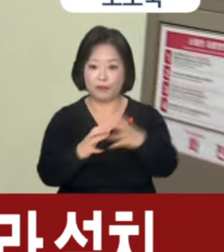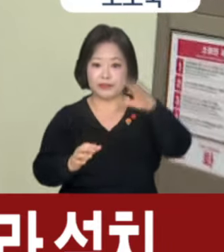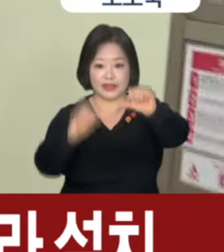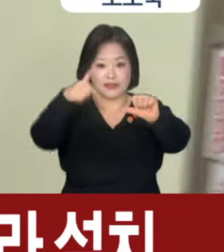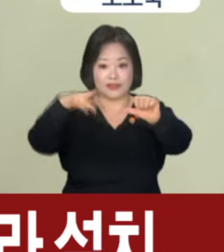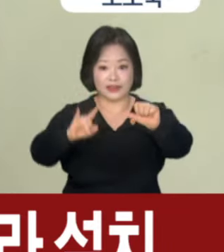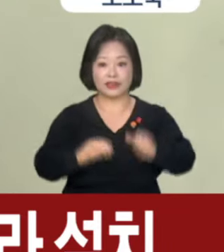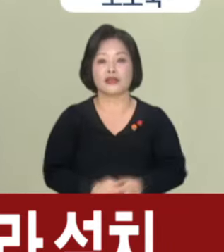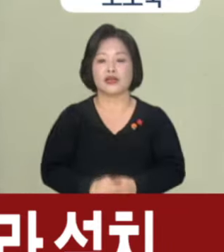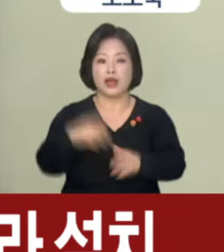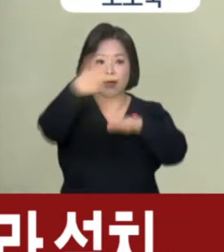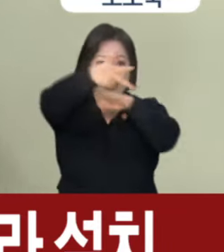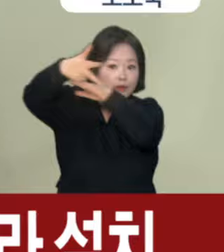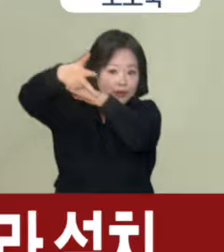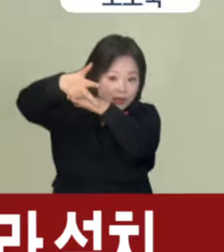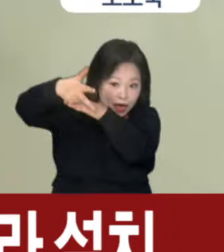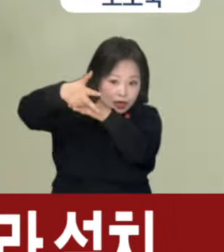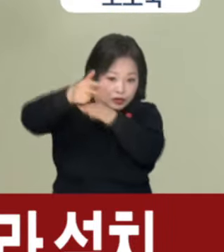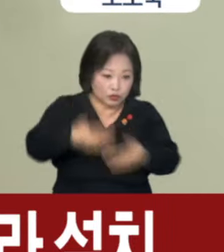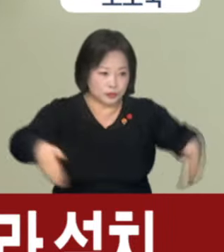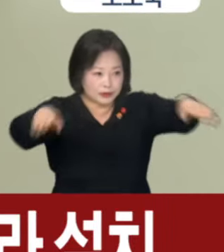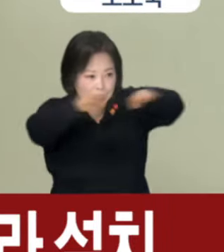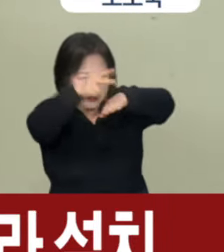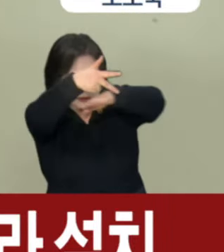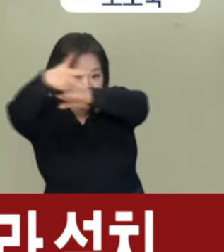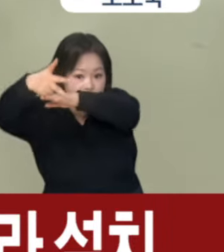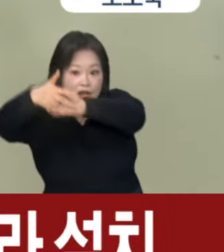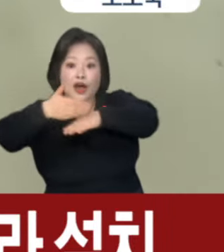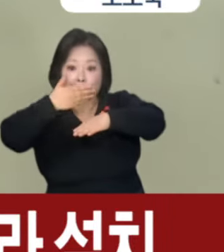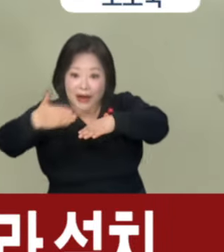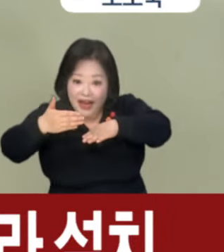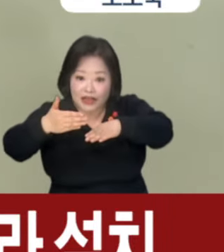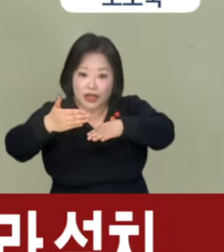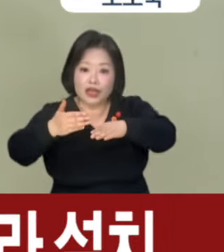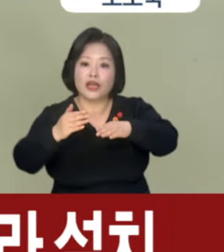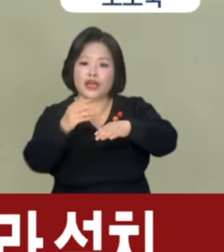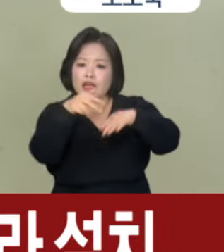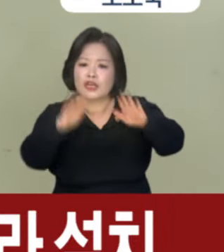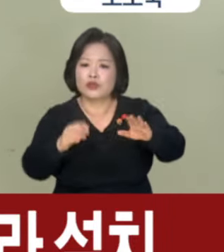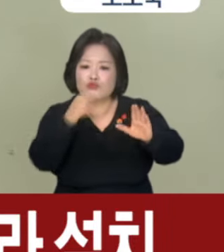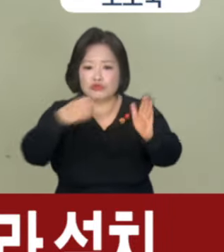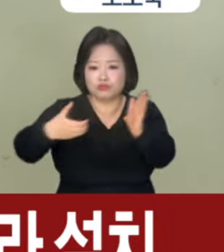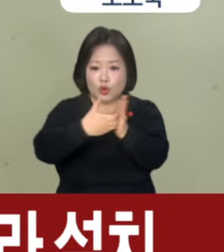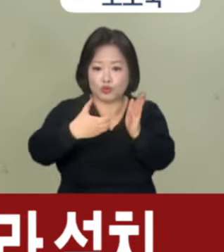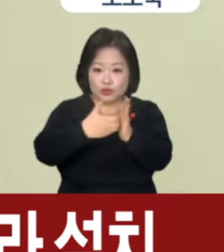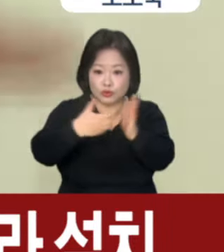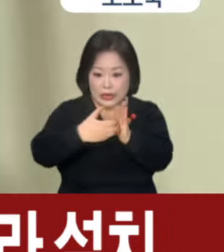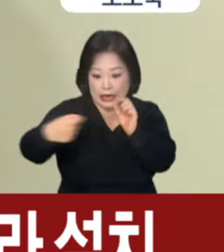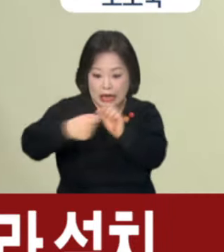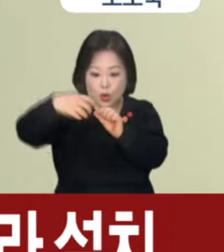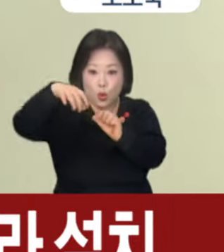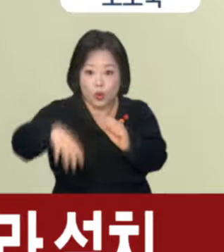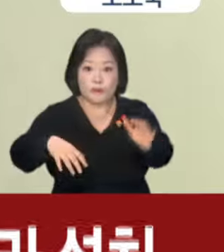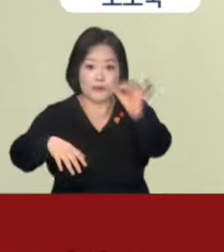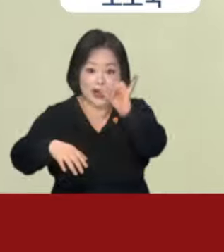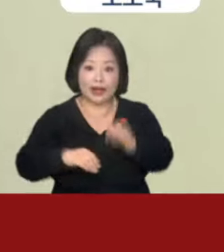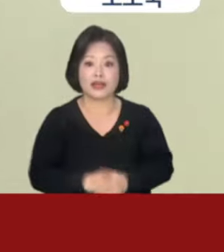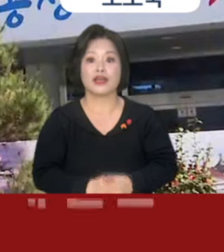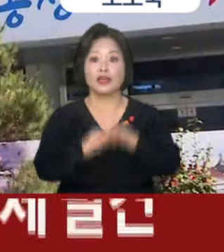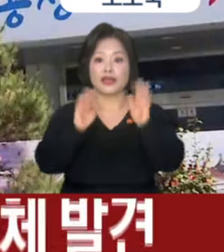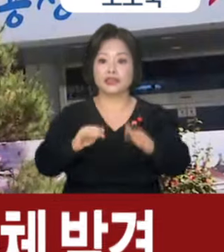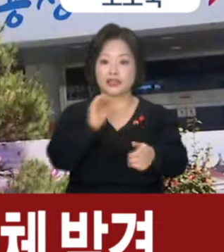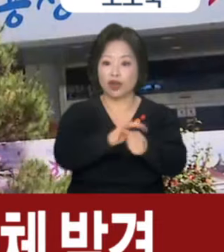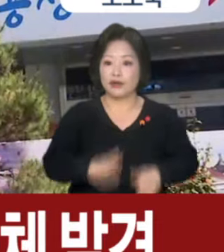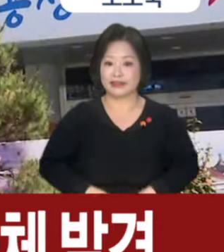5곳입니다. 카메라는 모두 투표소 내부를 촬영할 수 있도록 정수기 옆부분 등에 설치돼 있던 걸로 알려졌습니다. 앞서